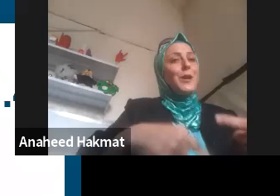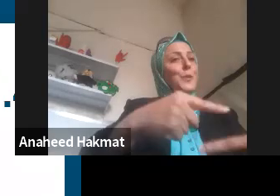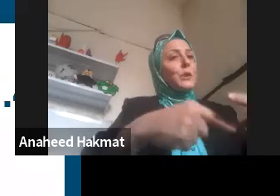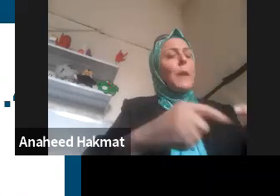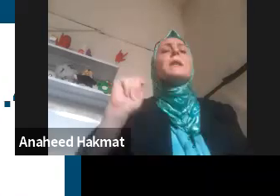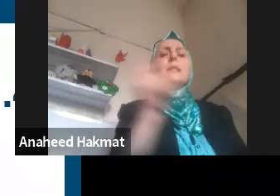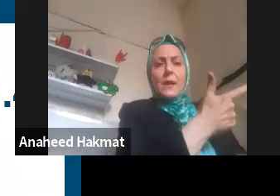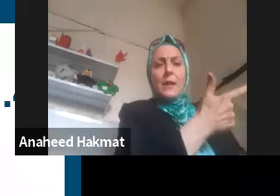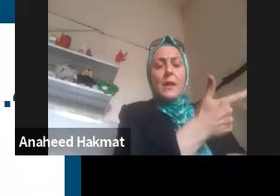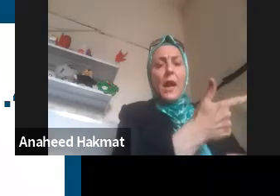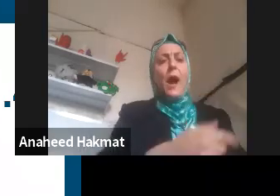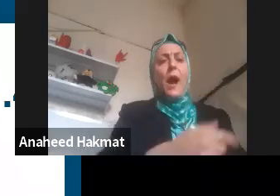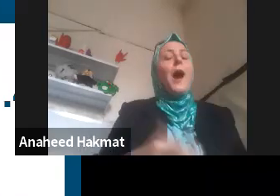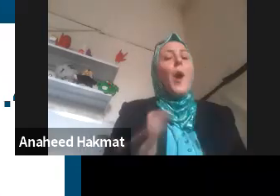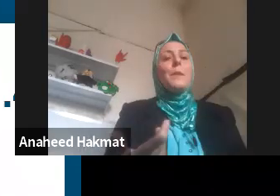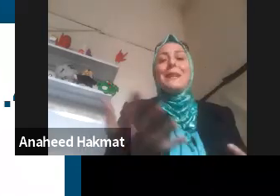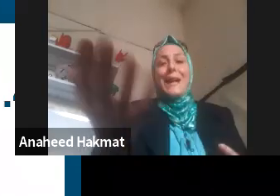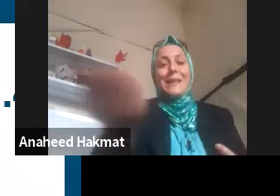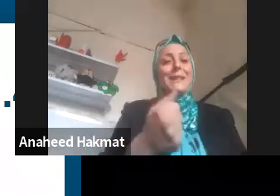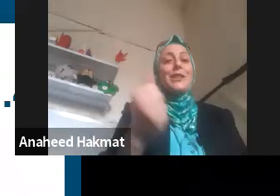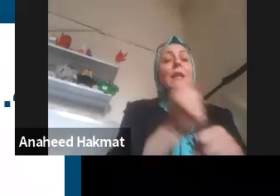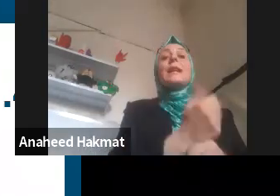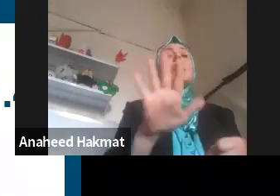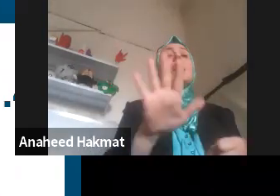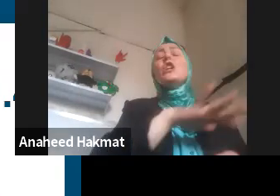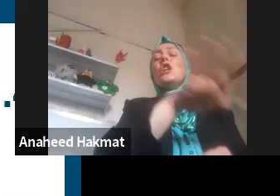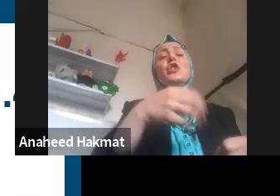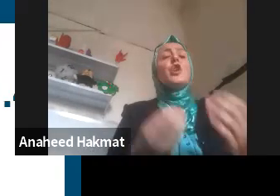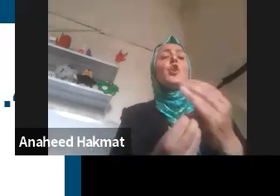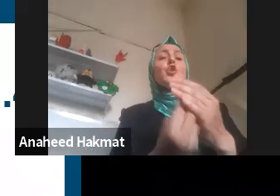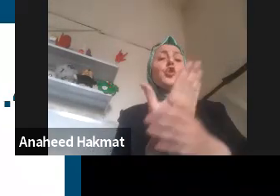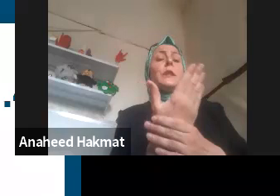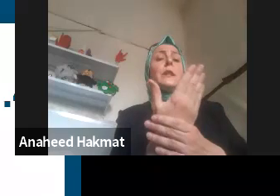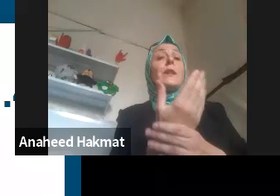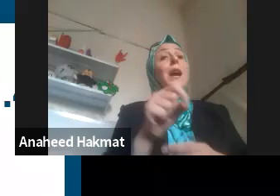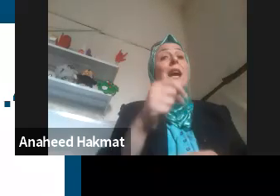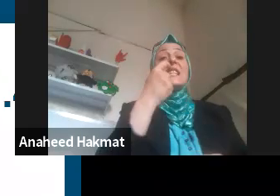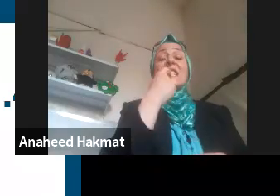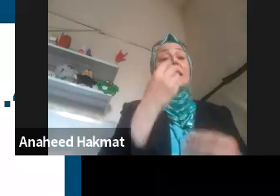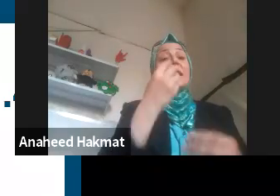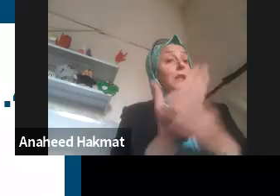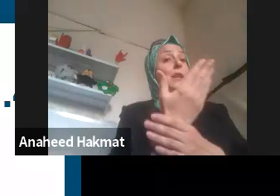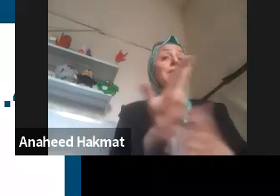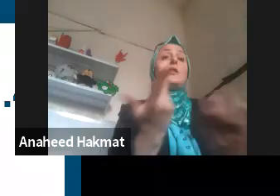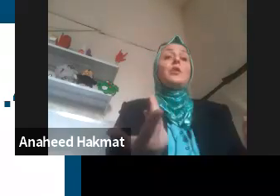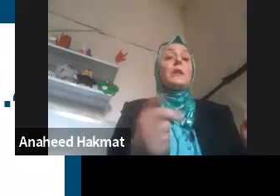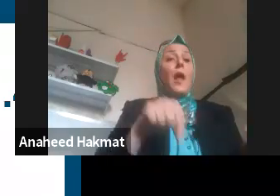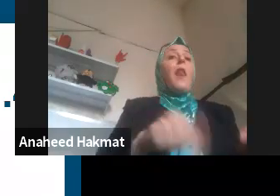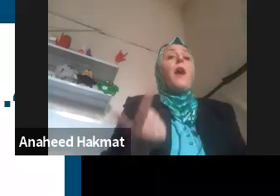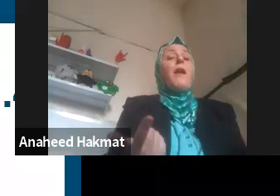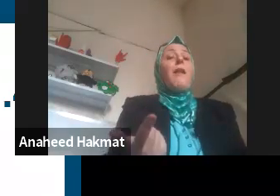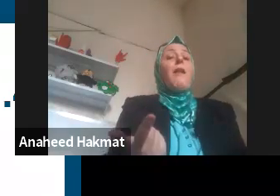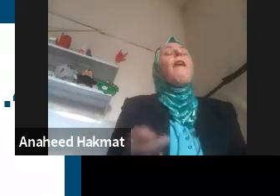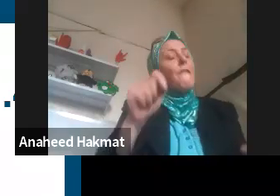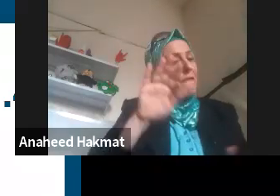وفعالة لاستخدام الابتكارات التكنولوجيا، بالأخص إنه نحن حنفوت بالسنة الدراسية بالهايبريد سيستم، رح يكون في عنا